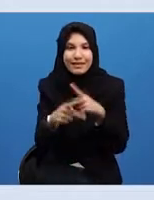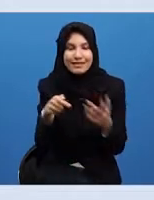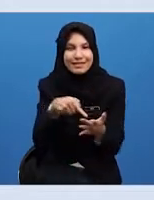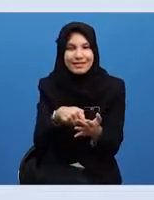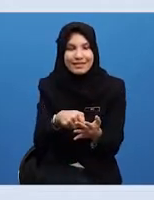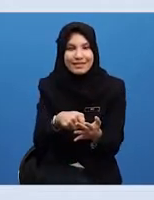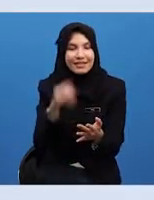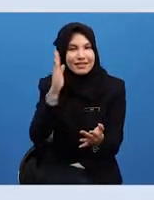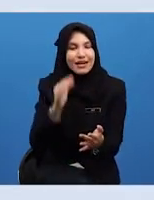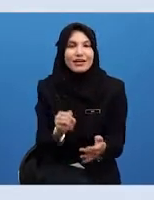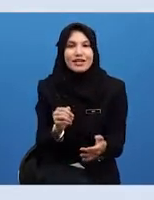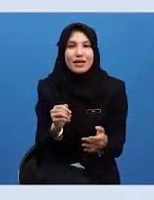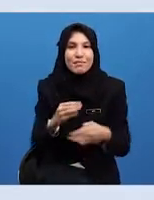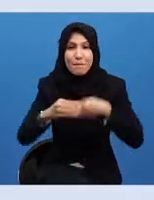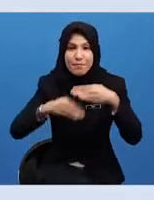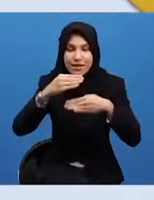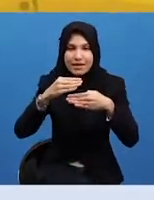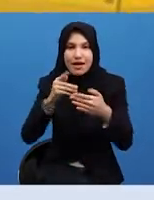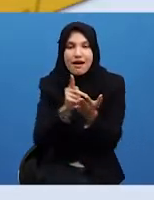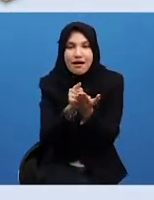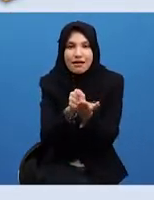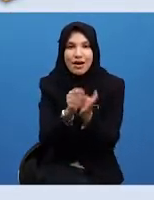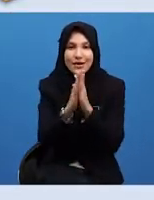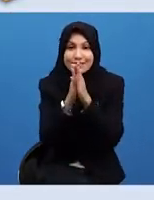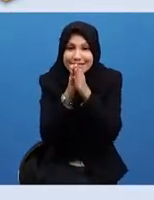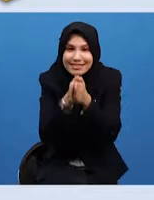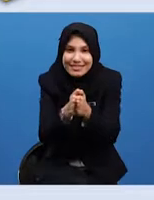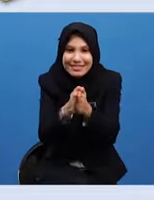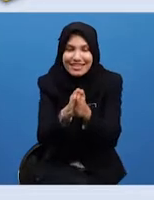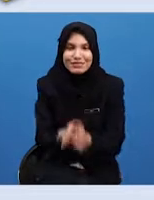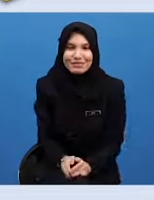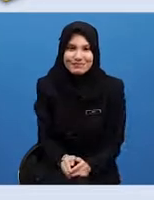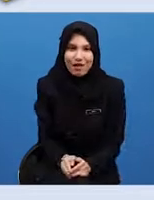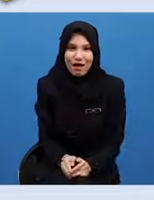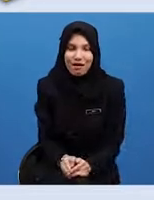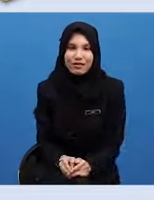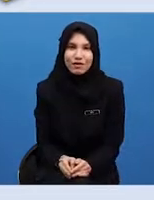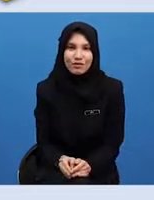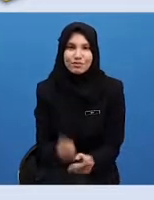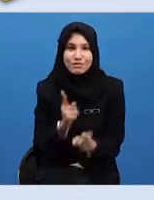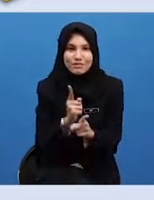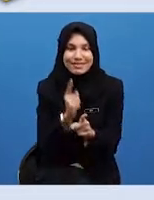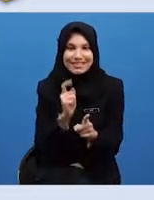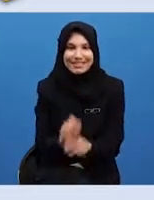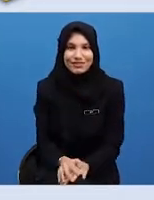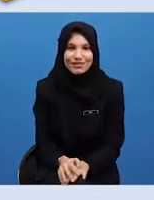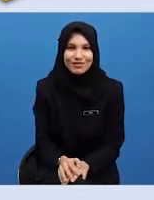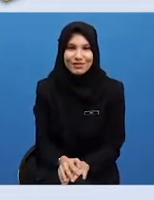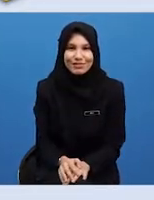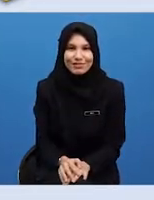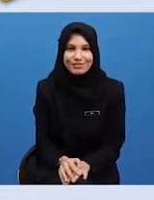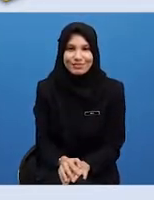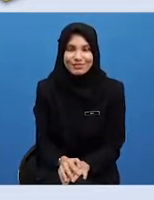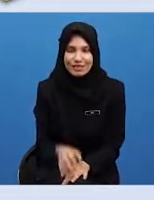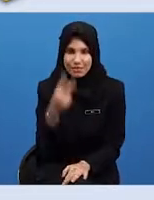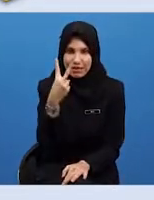membina kapal selam. Wah, betul ke Mr. Kyo ni? Ya, betul. Jom, mari kita